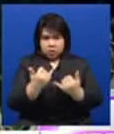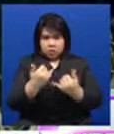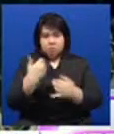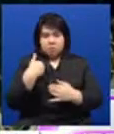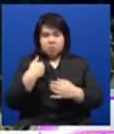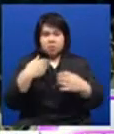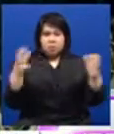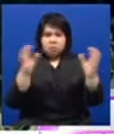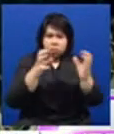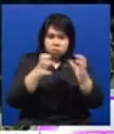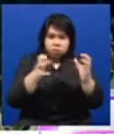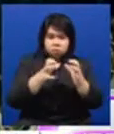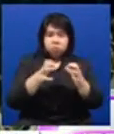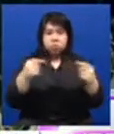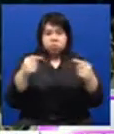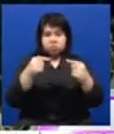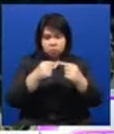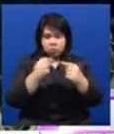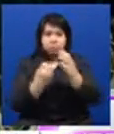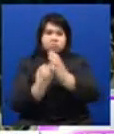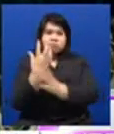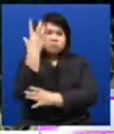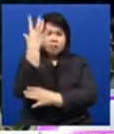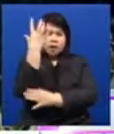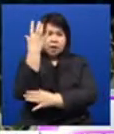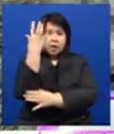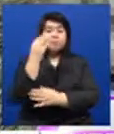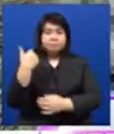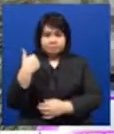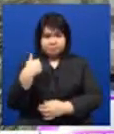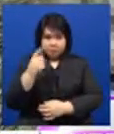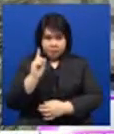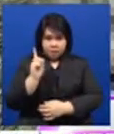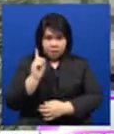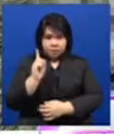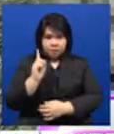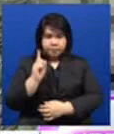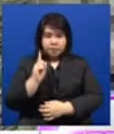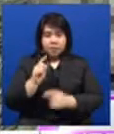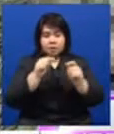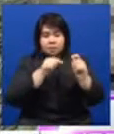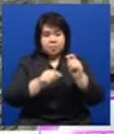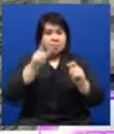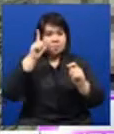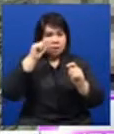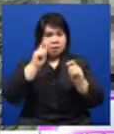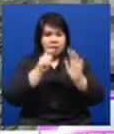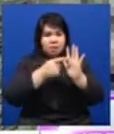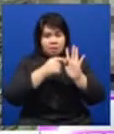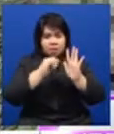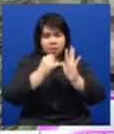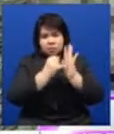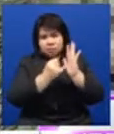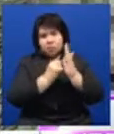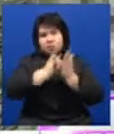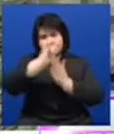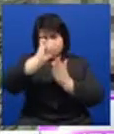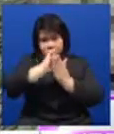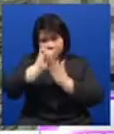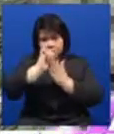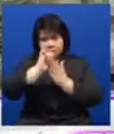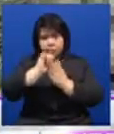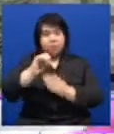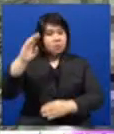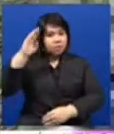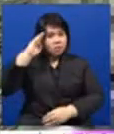ขบวนการขนยาเสพติดที่บริเวณป่าลิ้นจี่หมู่บ้านแสนสุขตำบลท่าตอนอำเภอแม่อายจังหวัดเชียงใหม่หลังการปะทะทหารเข้า